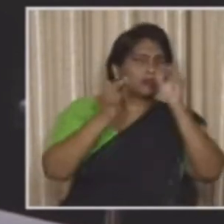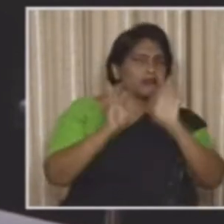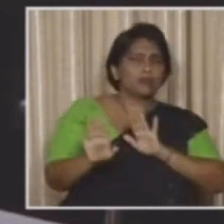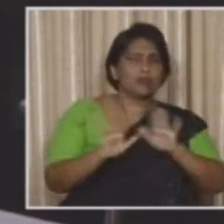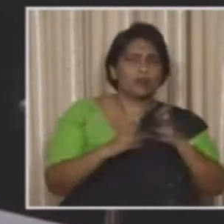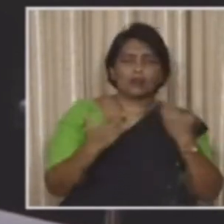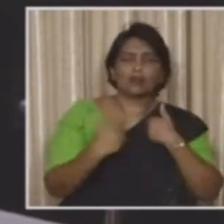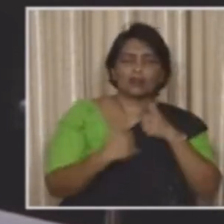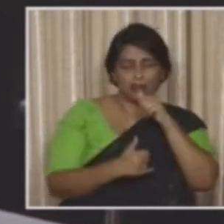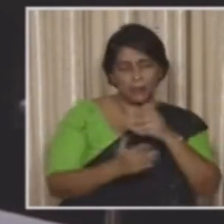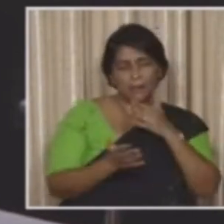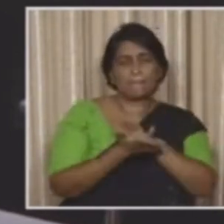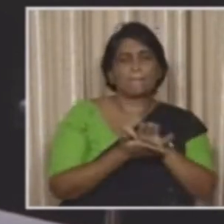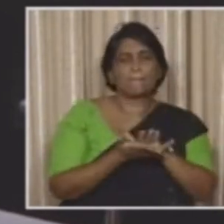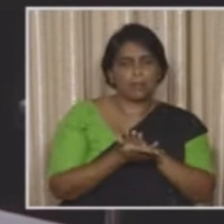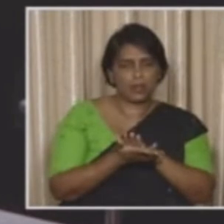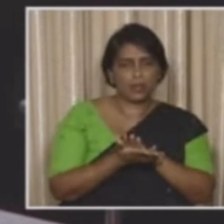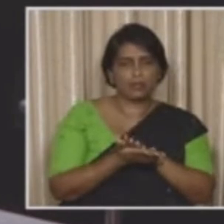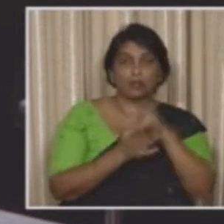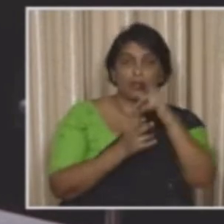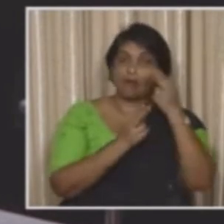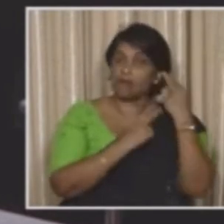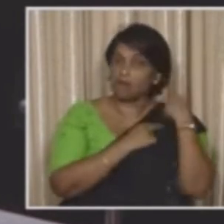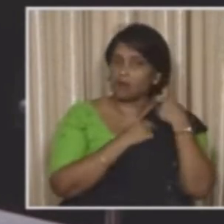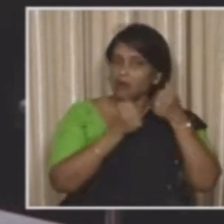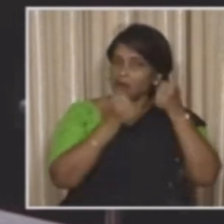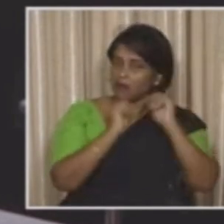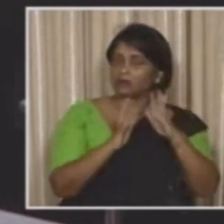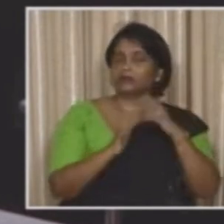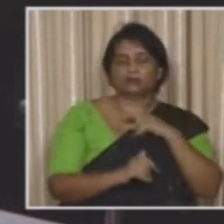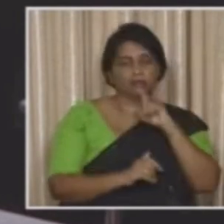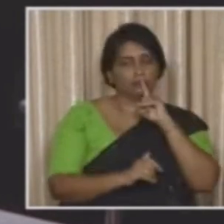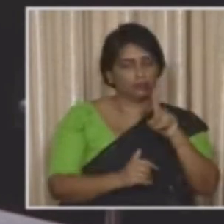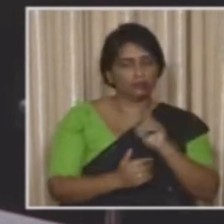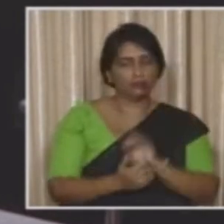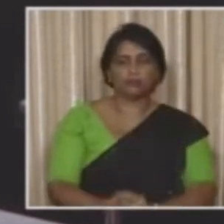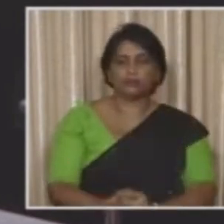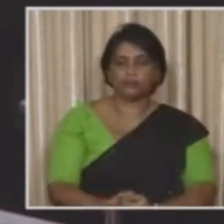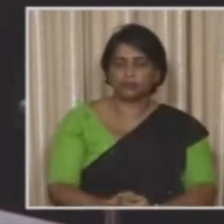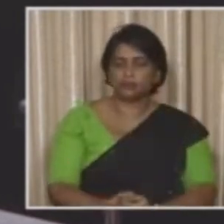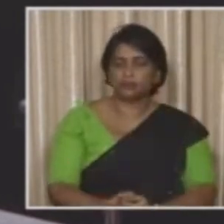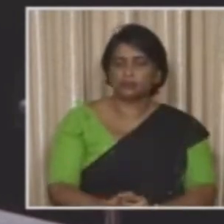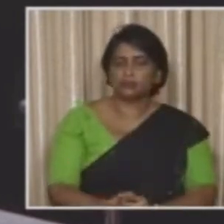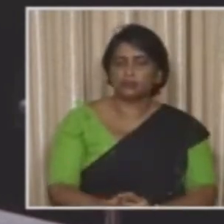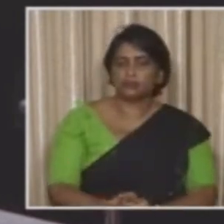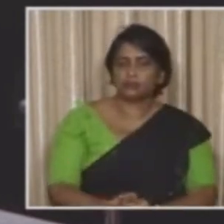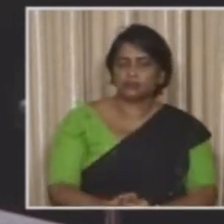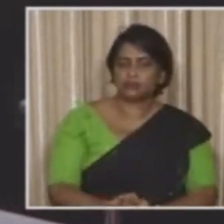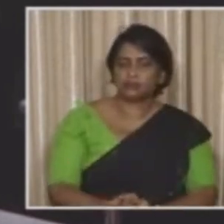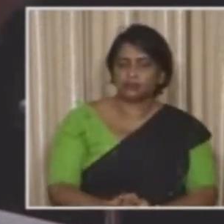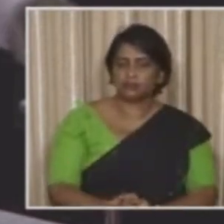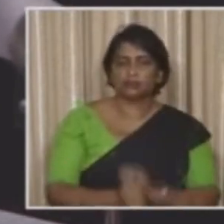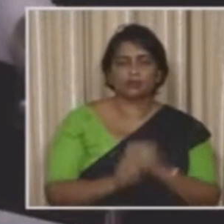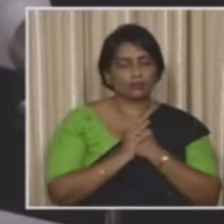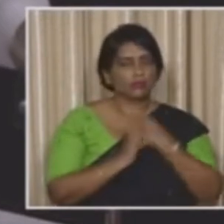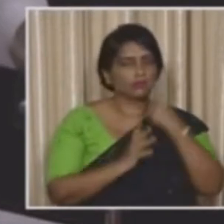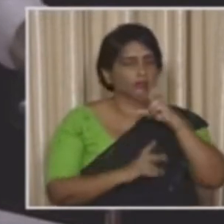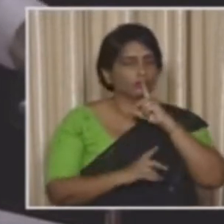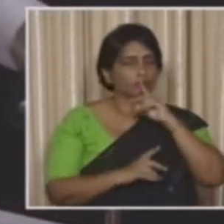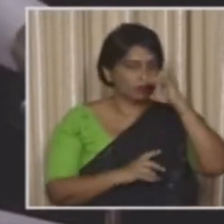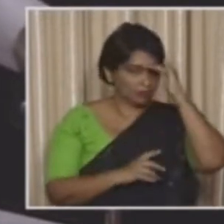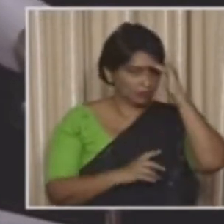මෙහෙවන්නේ නැති බව පැහැදිලියි. ඔබතුමාලගේ වගකීම ඔබතුමාලා ඉටු කරන්න කියලා තමයි මම කියන්නේ. මම ගරු නියෝජ්‍ය